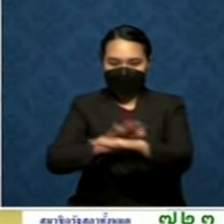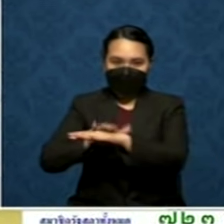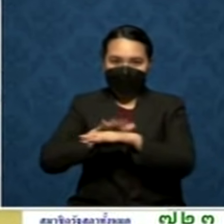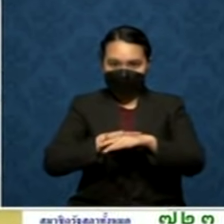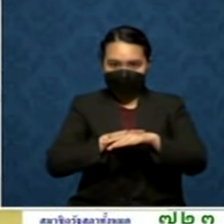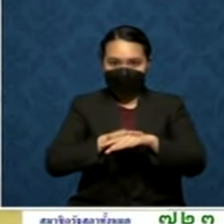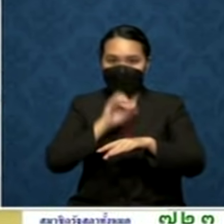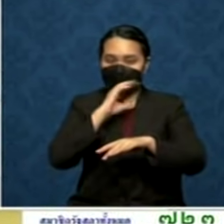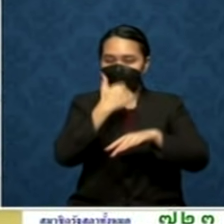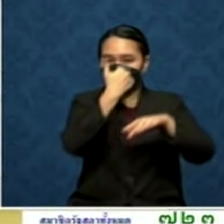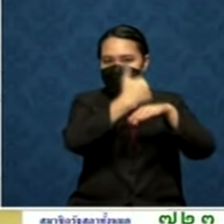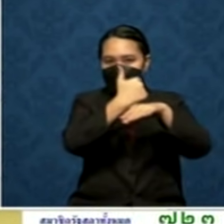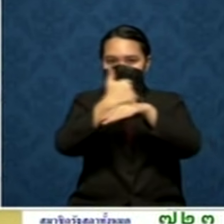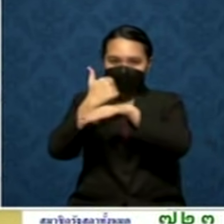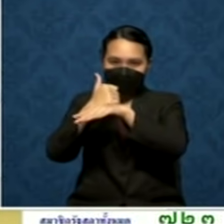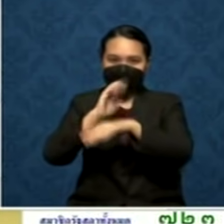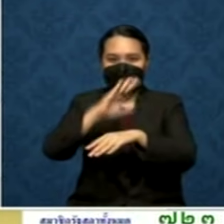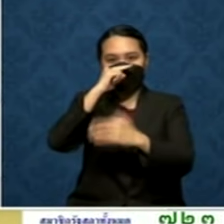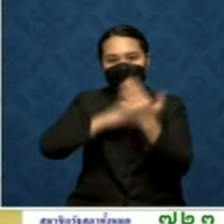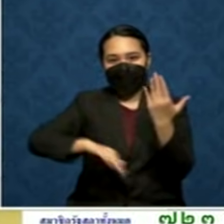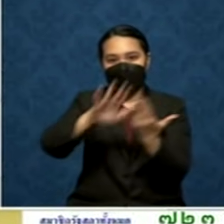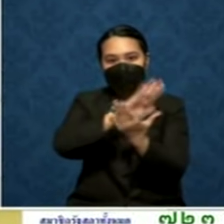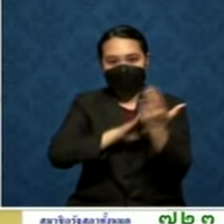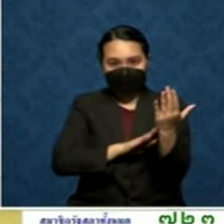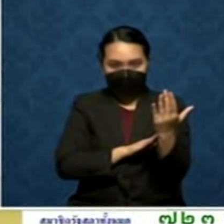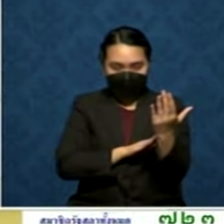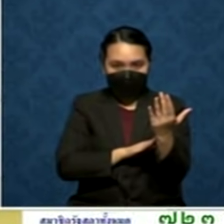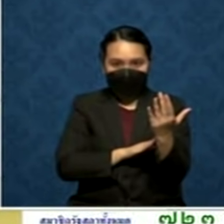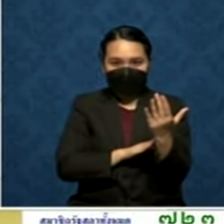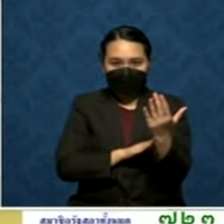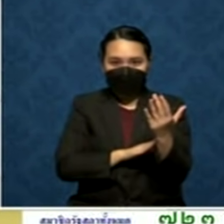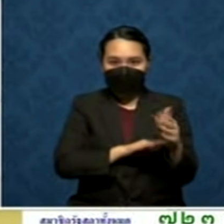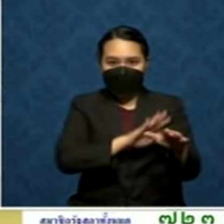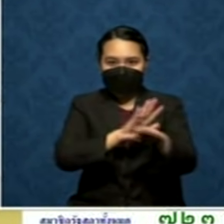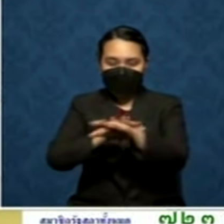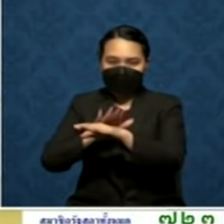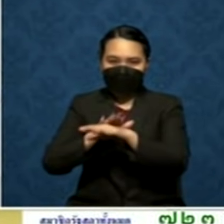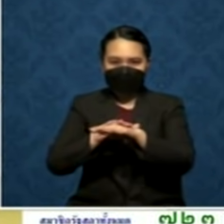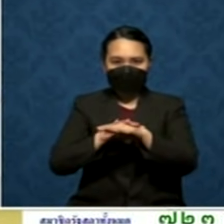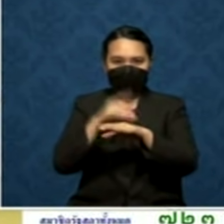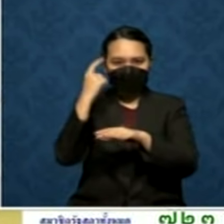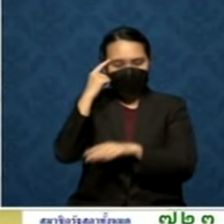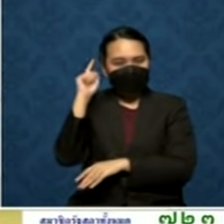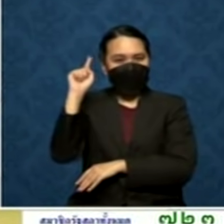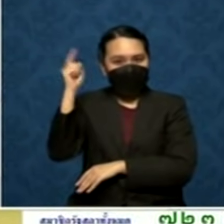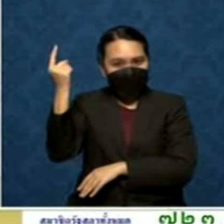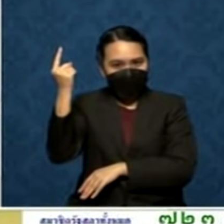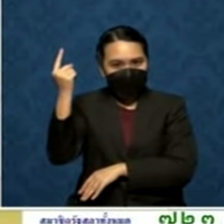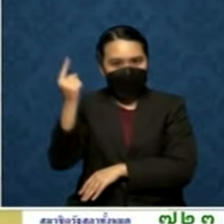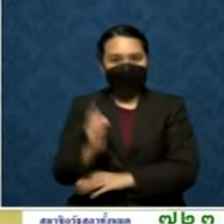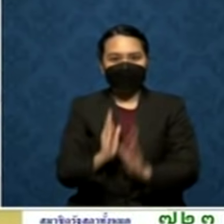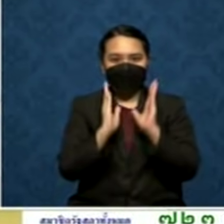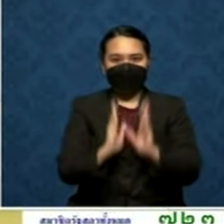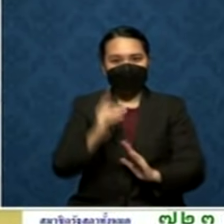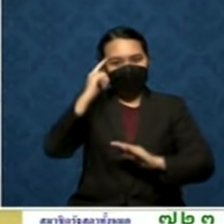สัญญาณไปถึงชนชั้นนำของบ้านเมืองนี้ให้เรามาตั้งสติกันเสียใหม่หยุดปักดันให้คน